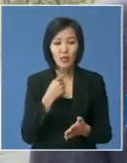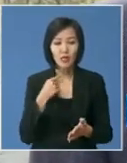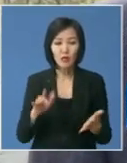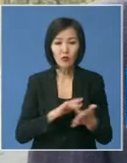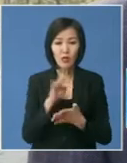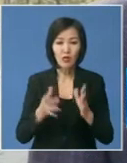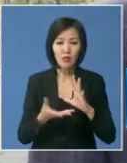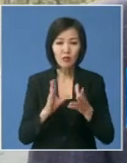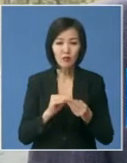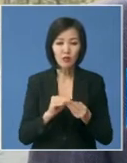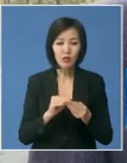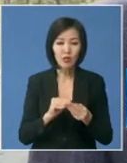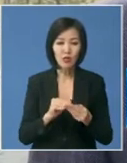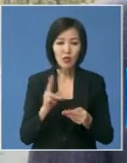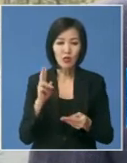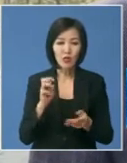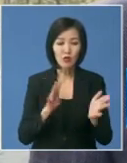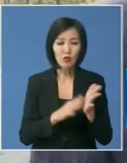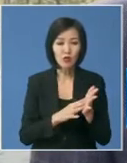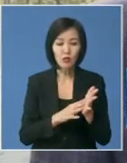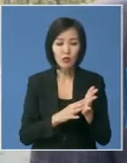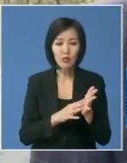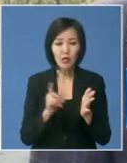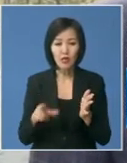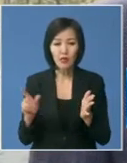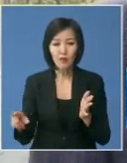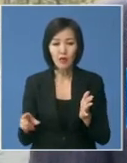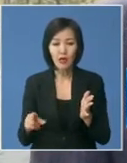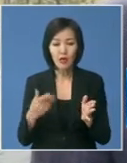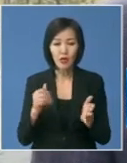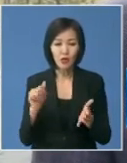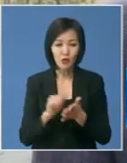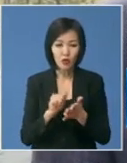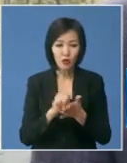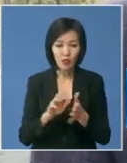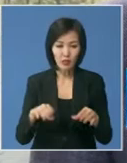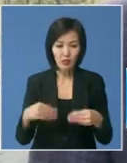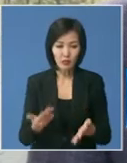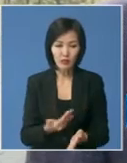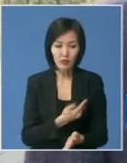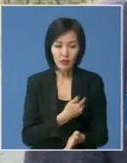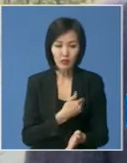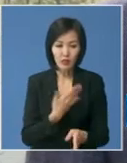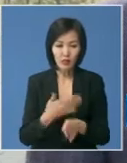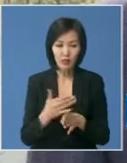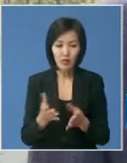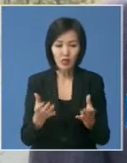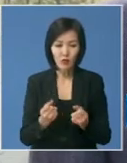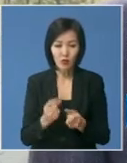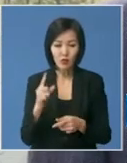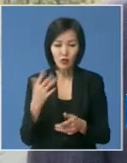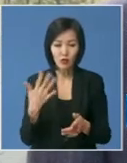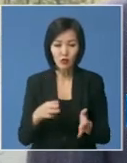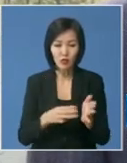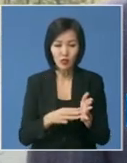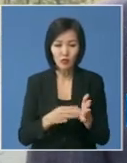қаласы бойынша 209 азамат жаңа құжаттарын тапсырды үміткерлер. Несие алуға, оның ішінде 158